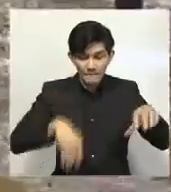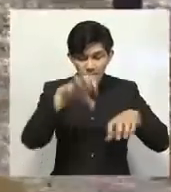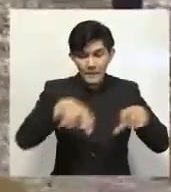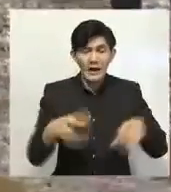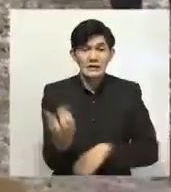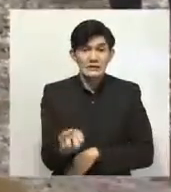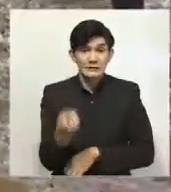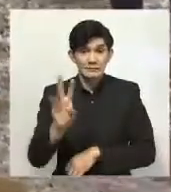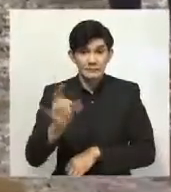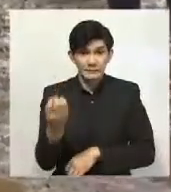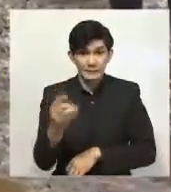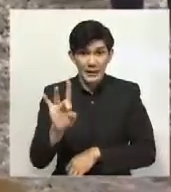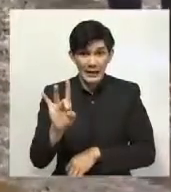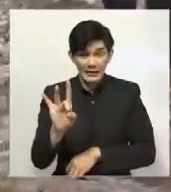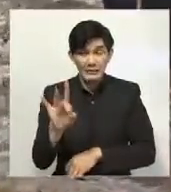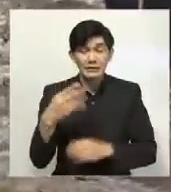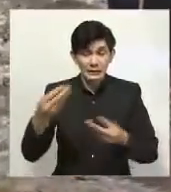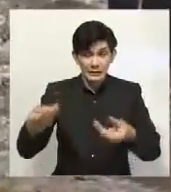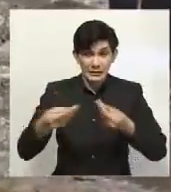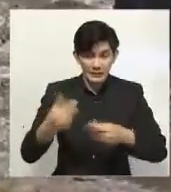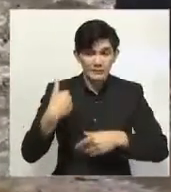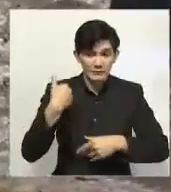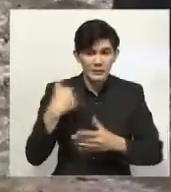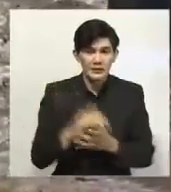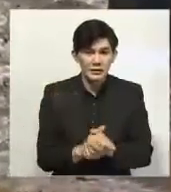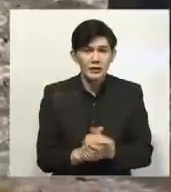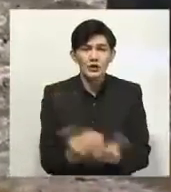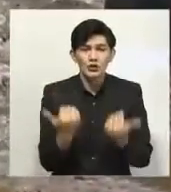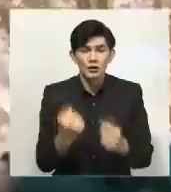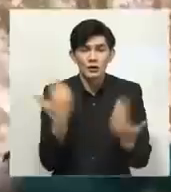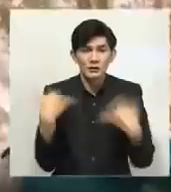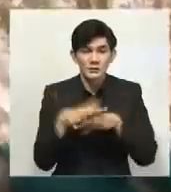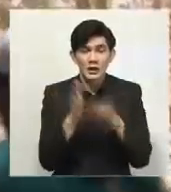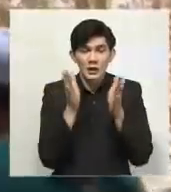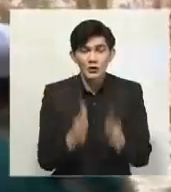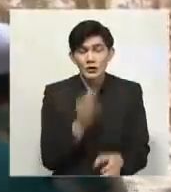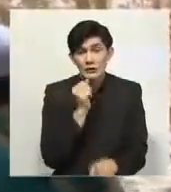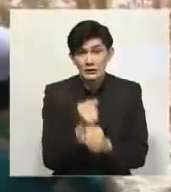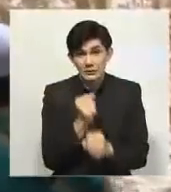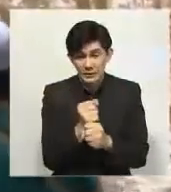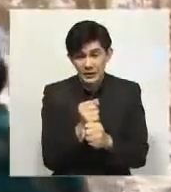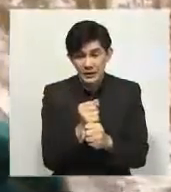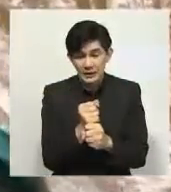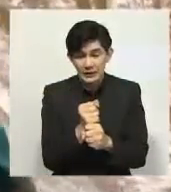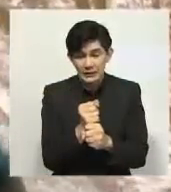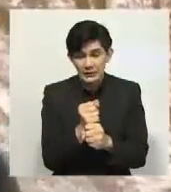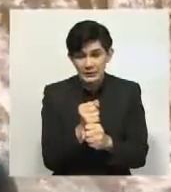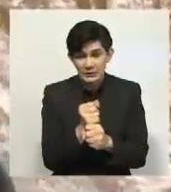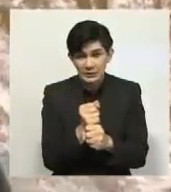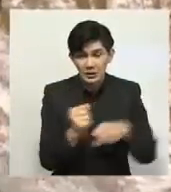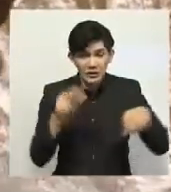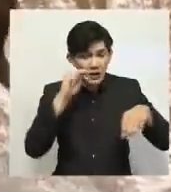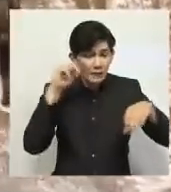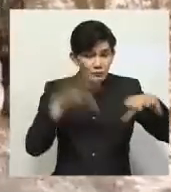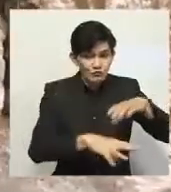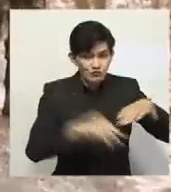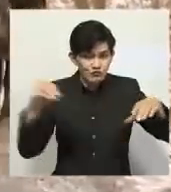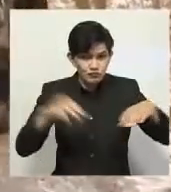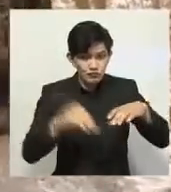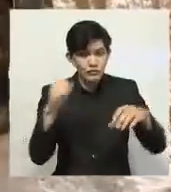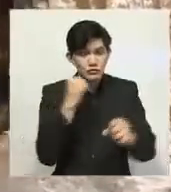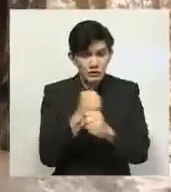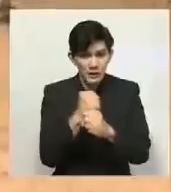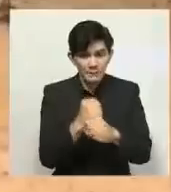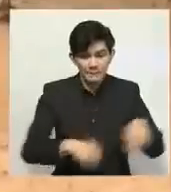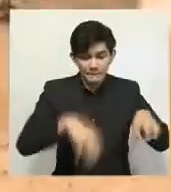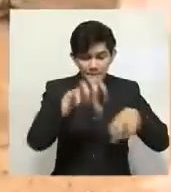เข้ามาถึงพื้นที่ถ้ำหลวงแล้วนะครับและก็อยู่ระหว่างประสานกับเจ้าหน้าที่ที่จะนำเครื่องสูบน้ำอย่างน้อ